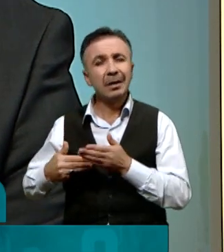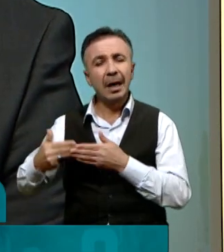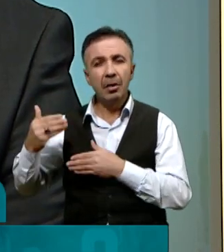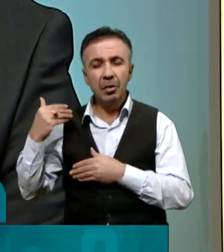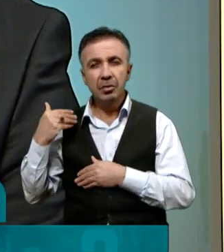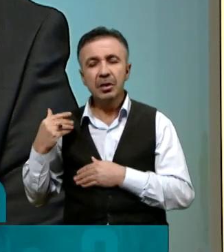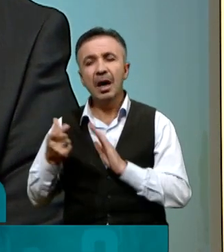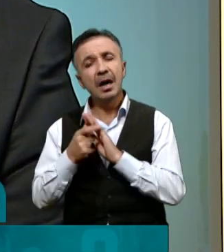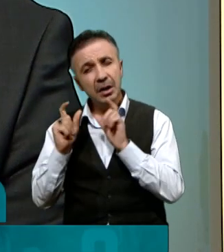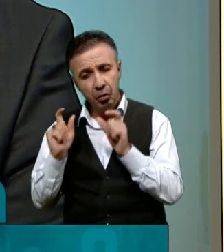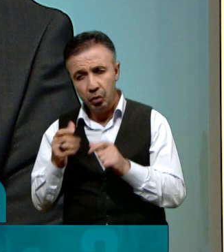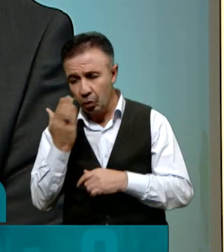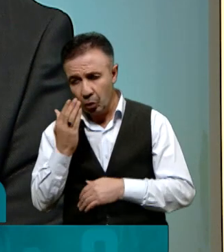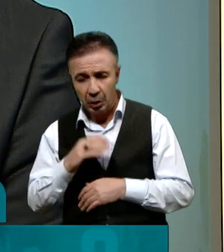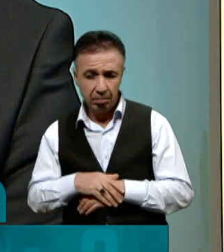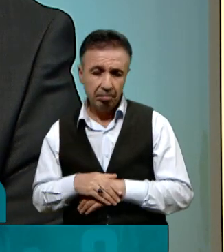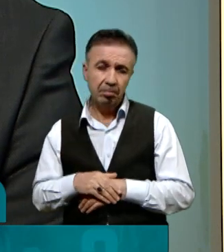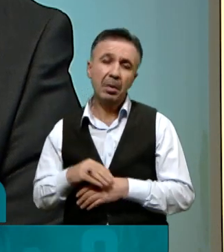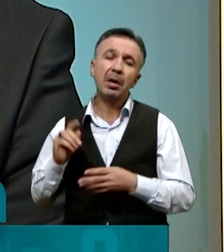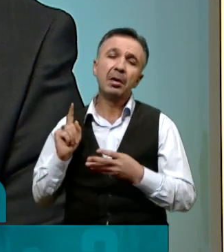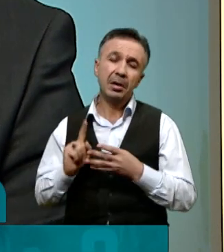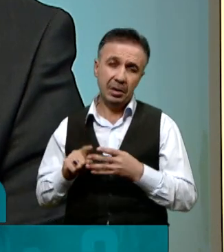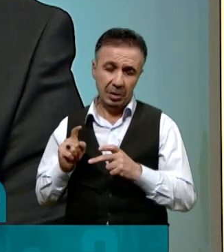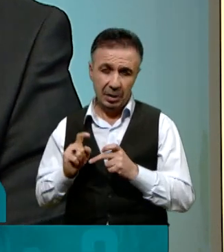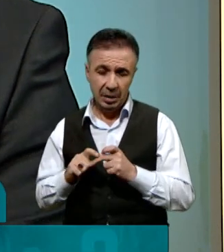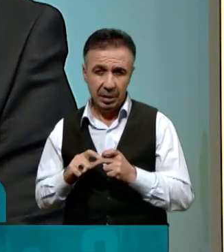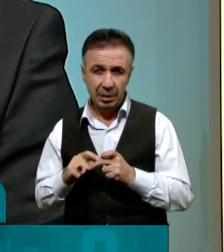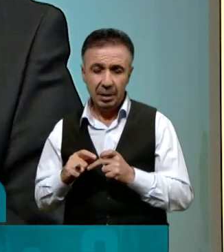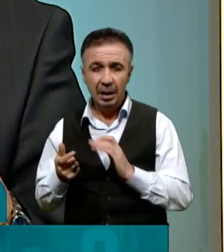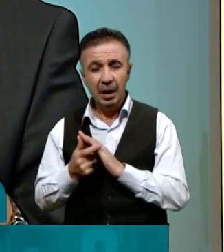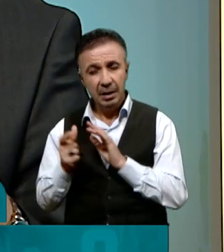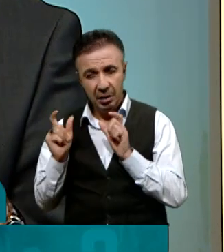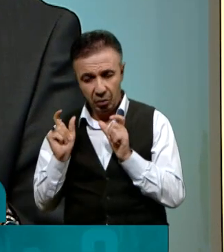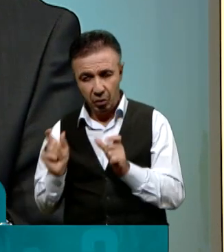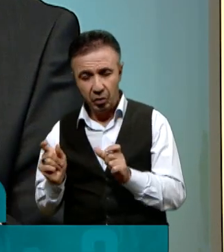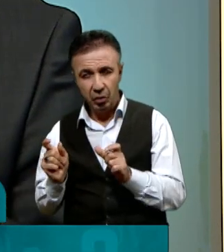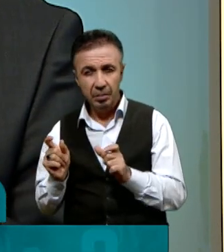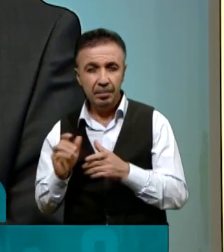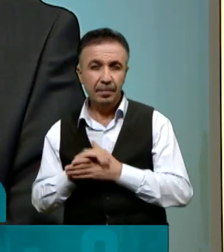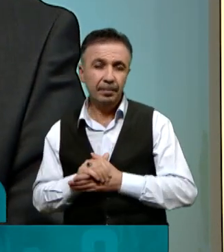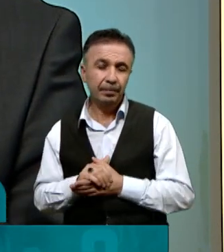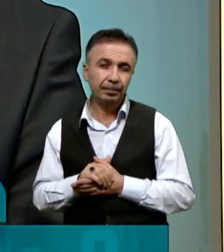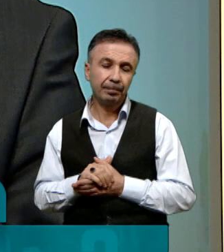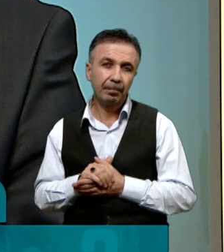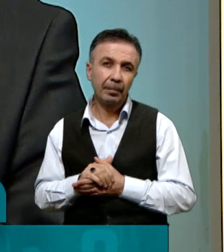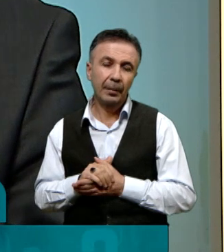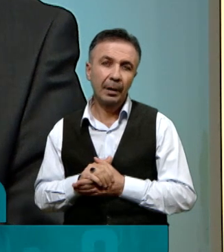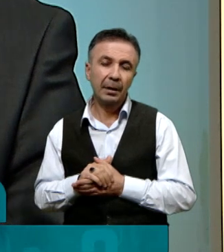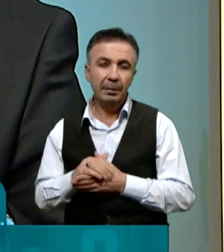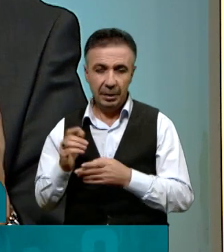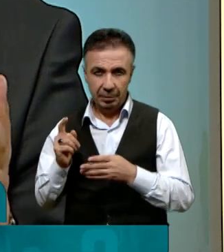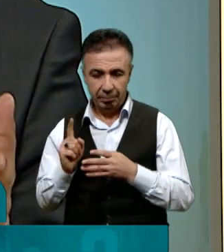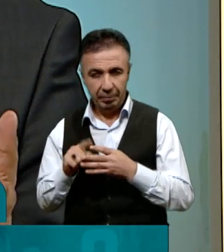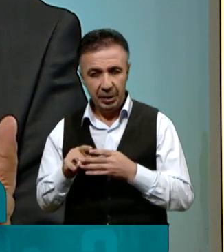etti. Ayet-el Kürsi'yi okuyabilirim. Peki ondan sonra Ayet-el Kürsi, Mushaf sırasını esas almak lazım. Ayet-el Kürsi tabii ki ilk